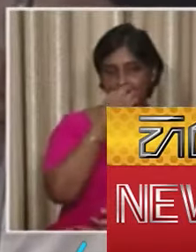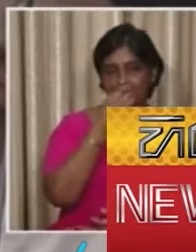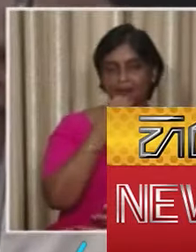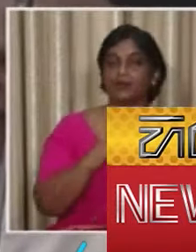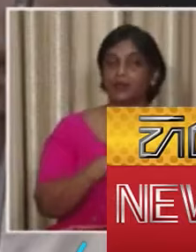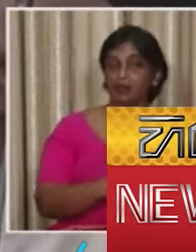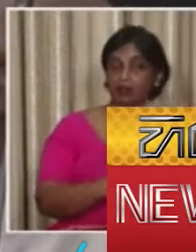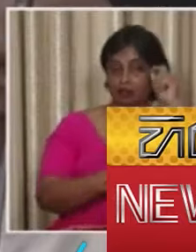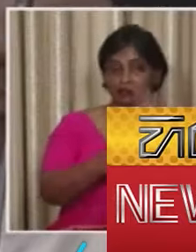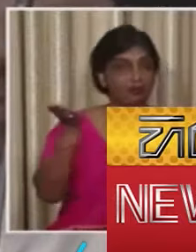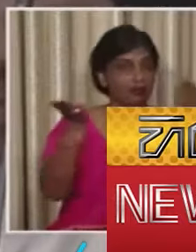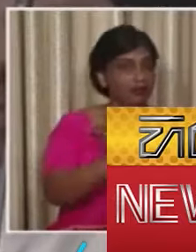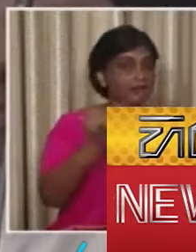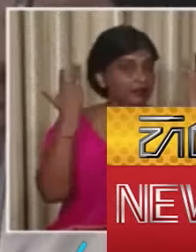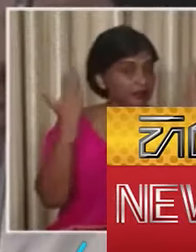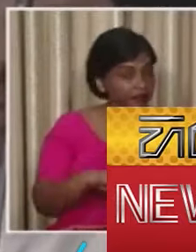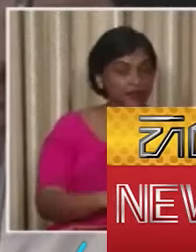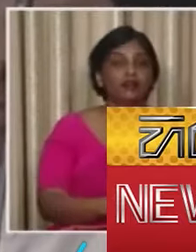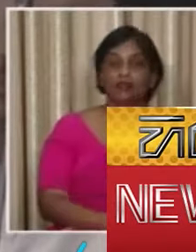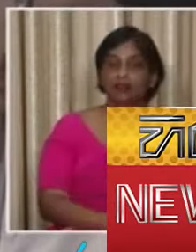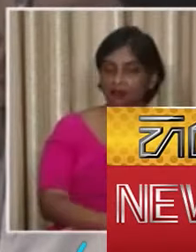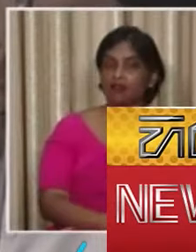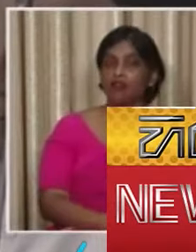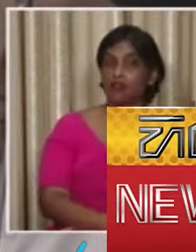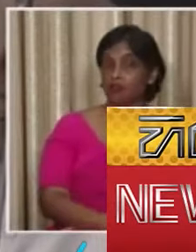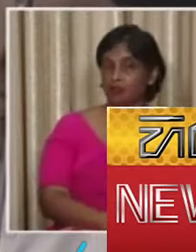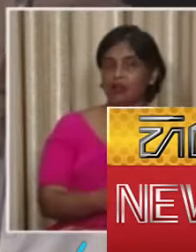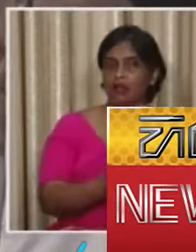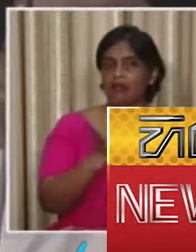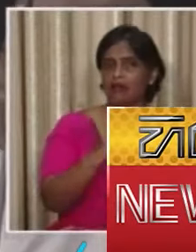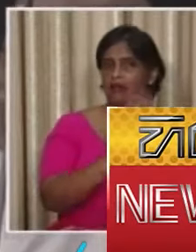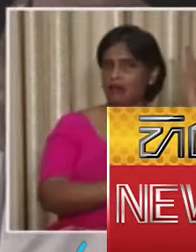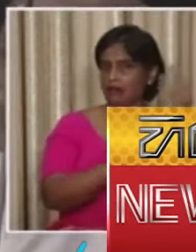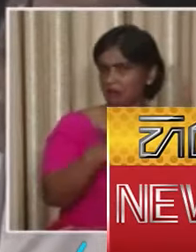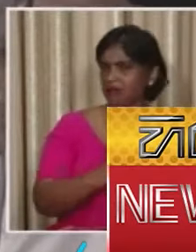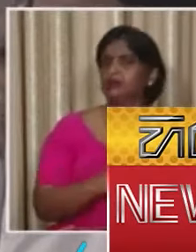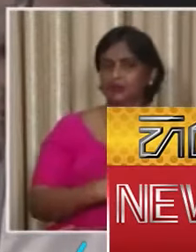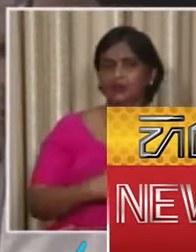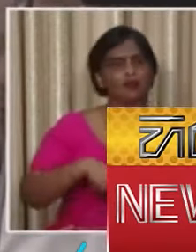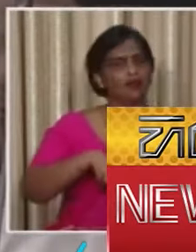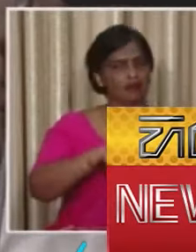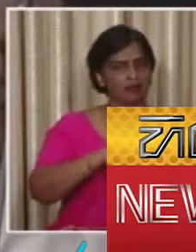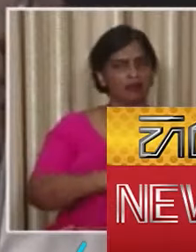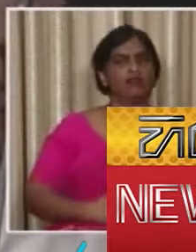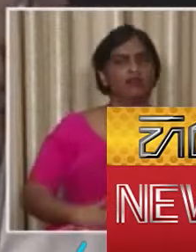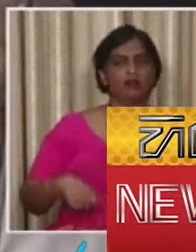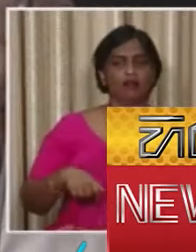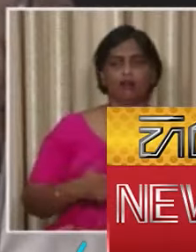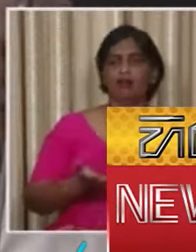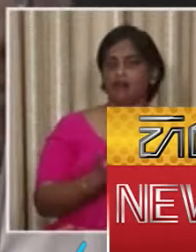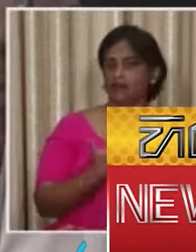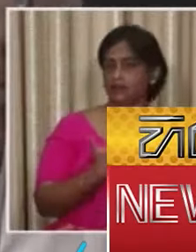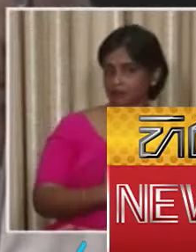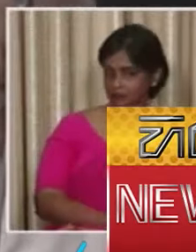මේ අවබෝධය ගිවිසෙන් පසුව අපට දෝපාර්ශික විදේශ ණය ලබා ගැනීමේ අවකාශය දැන් යලිත් උදා